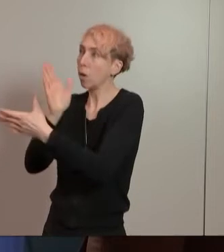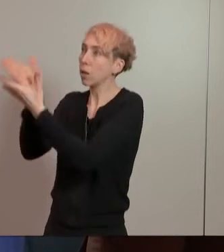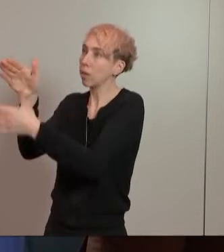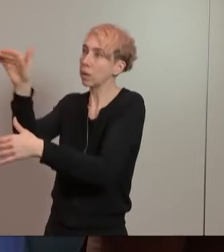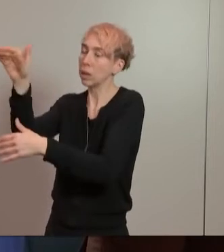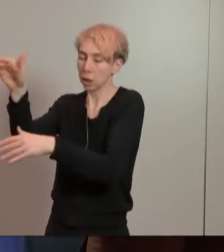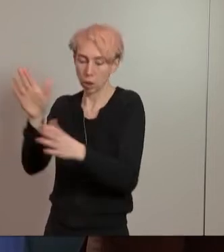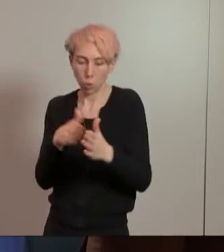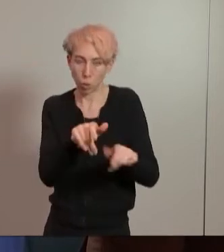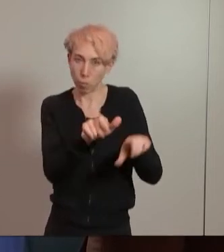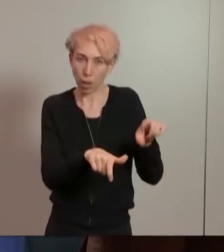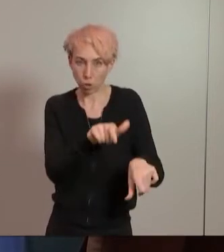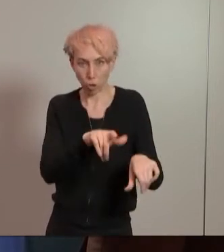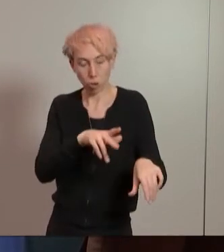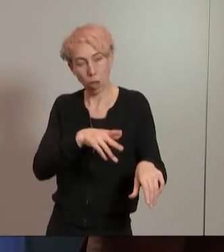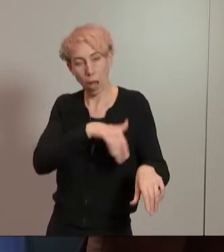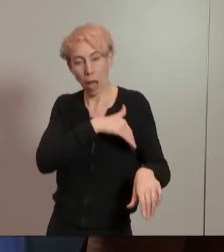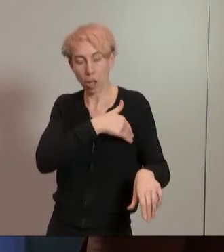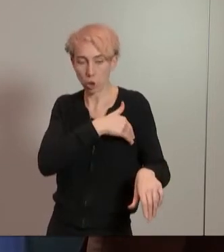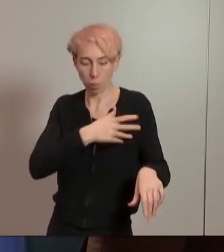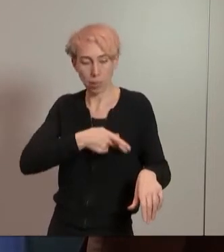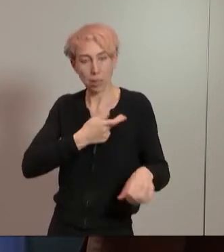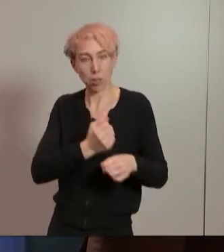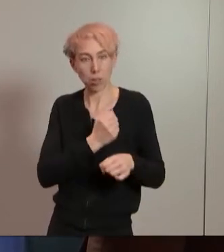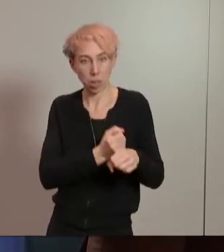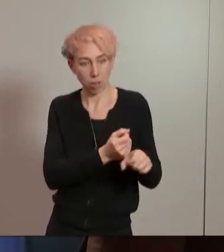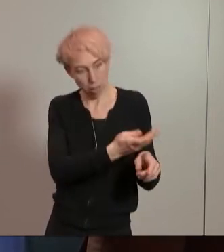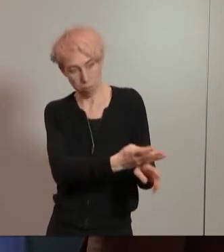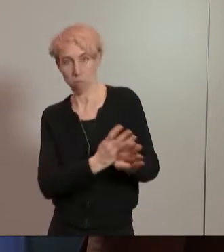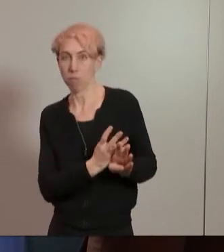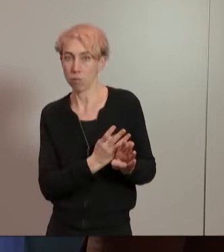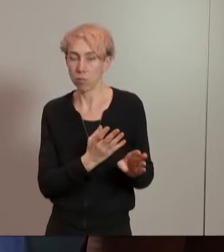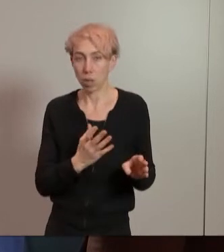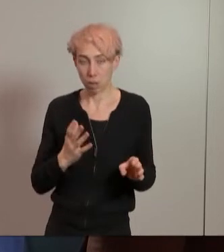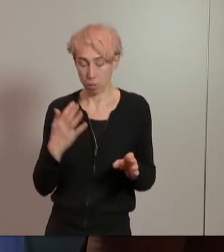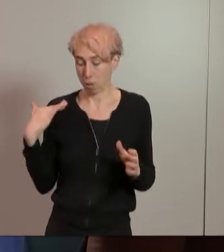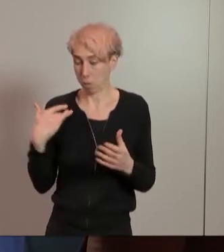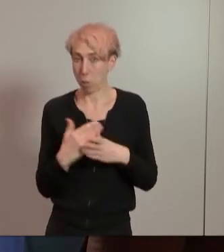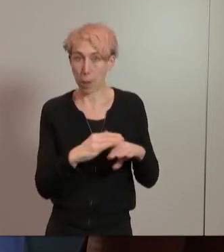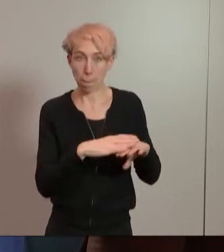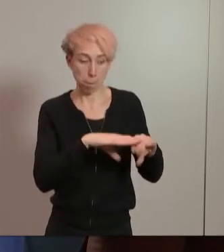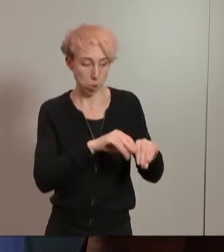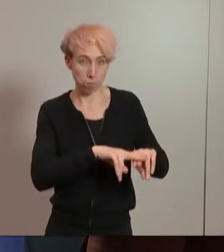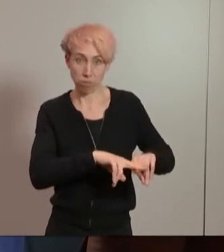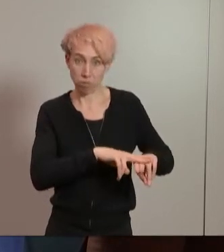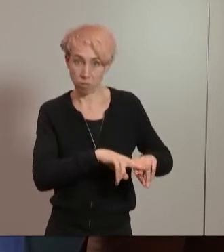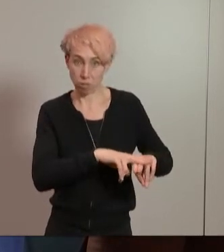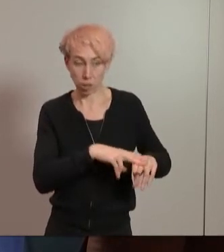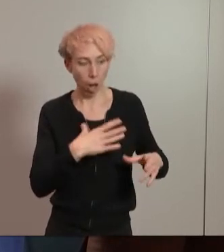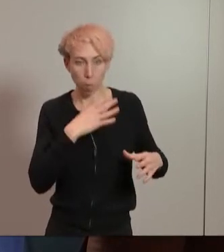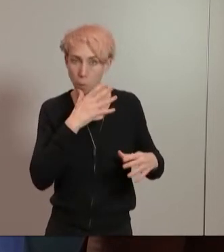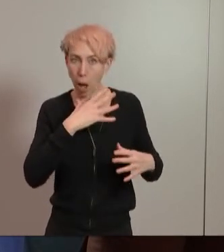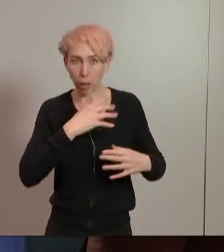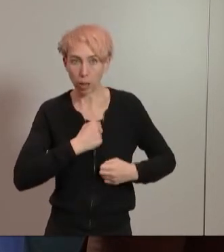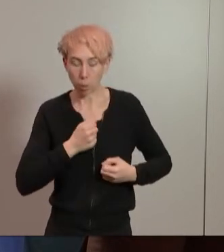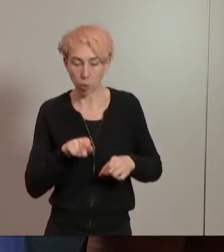bénéficier de la médecine du travail, alors que depuis de nombreux mois, il y avait une vacance de ce poste difficilement acceptable, surtout dans le contexte de